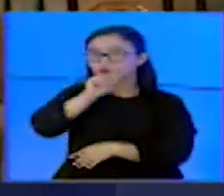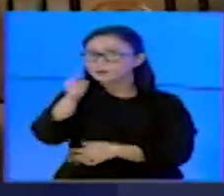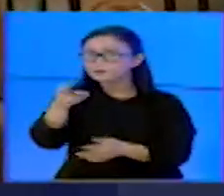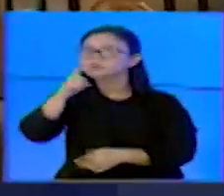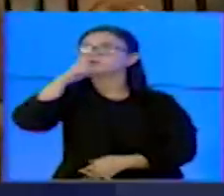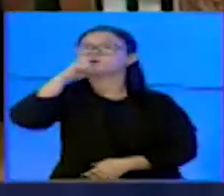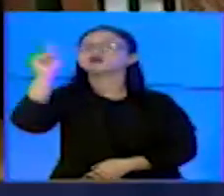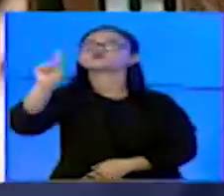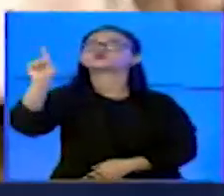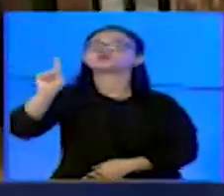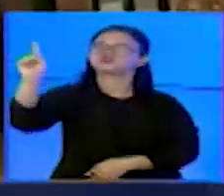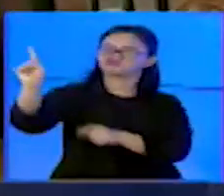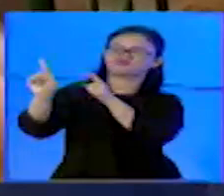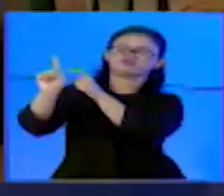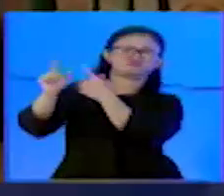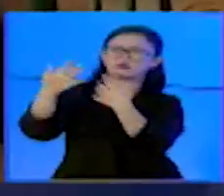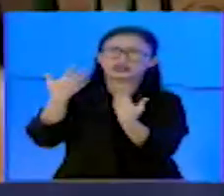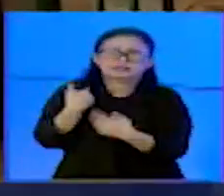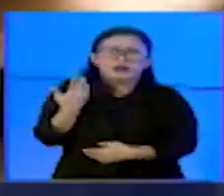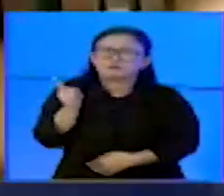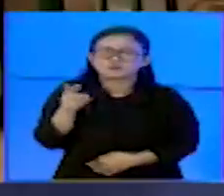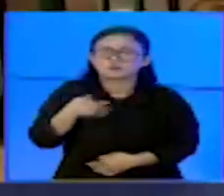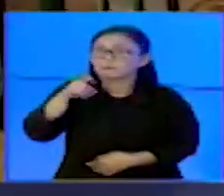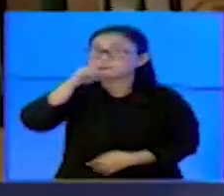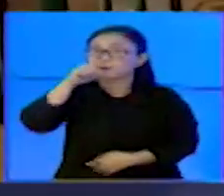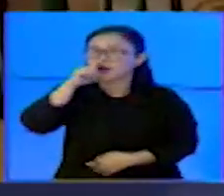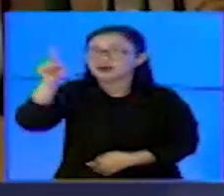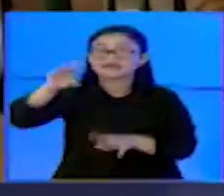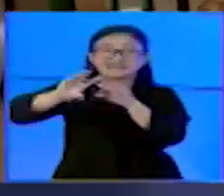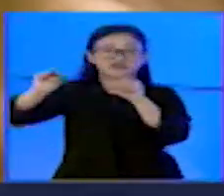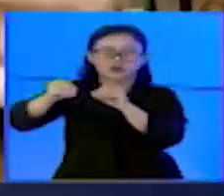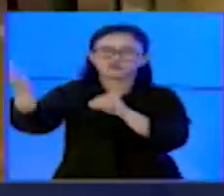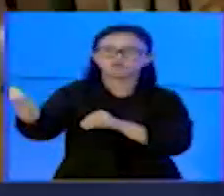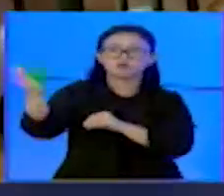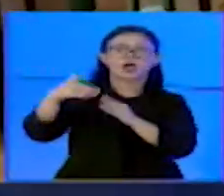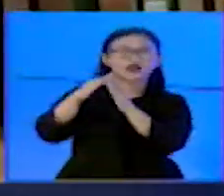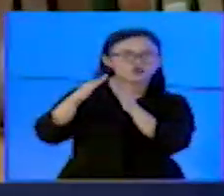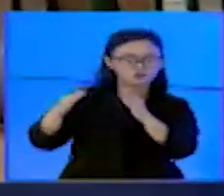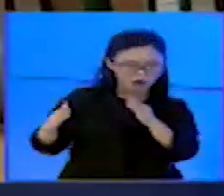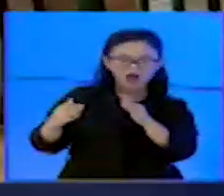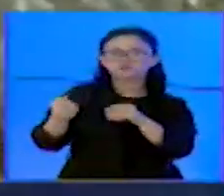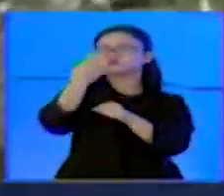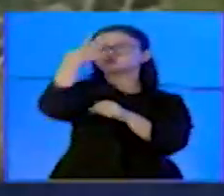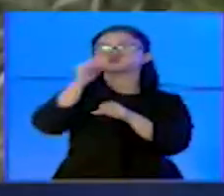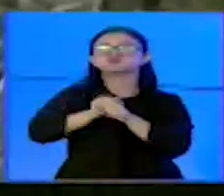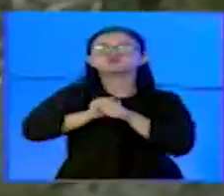dari Bapaknya nggak tahu ceritanya gimana Mungkin dia pulang ke rumah orangtuanya